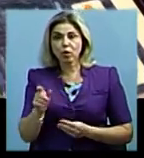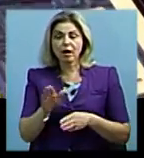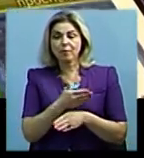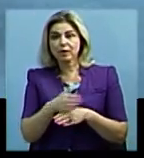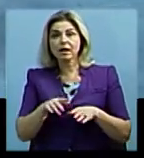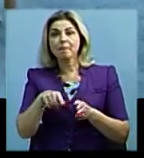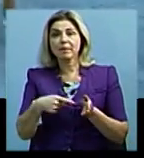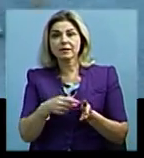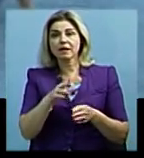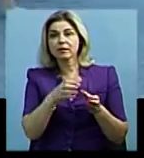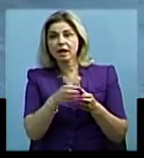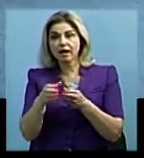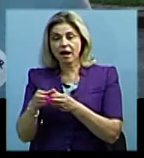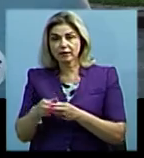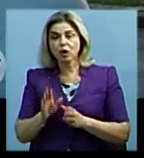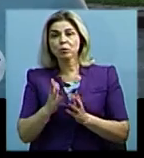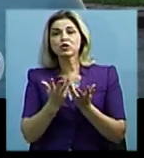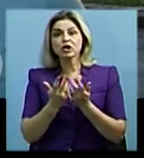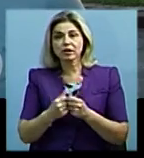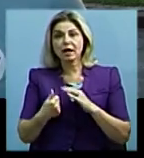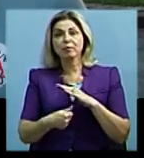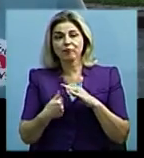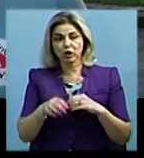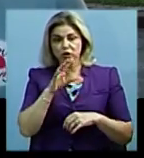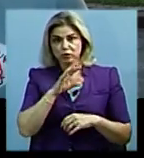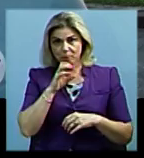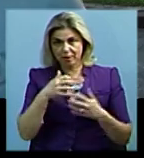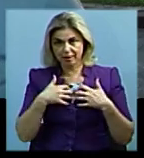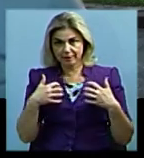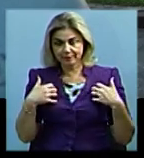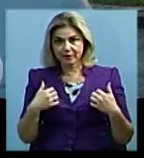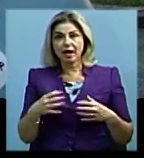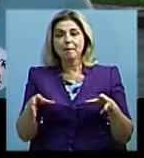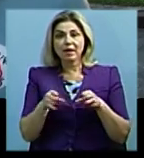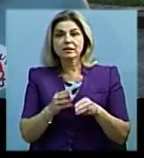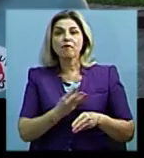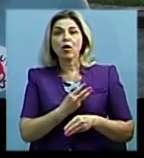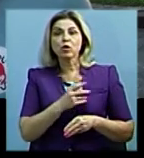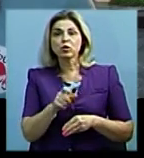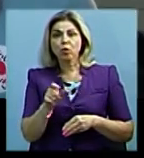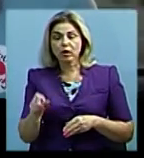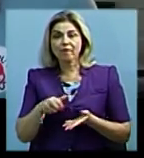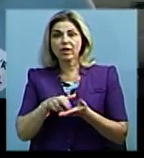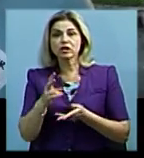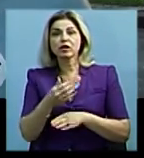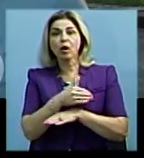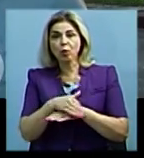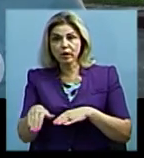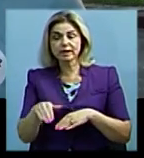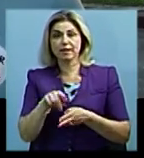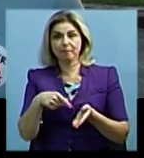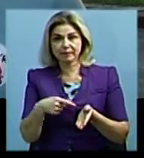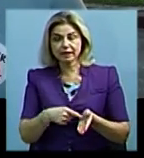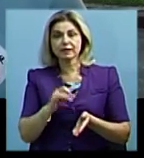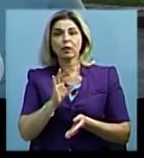ділянки, рахуватимуть безпритульних тварин. Разом з багатьма волонтерами ми вийшли на вулиці міста з 7 до 9 години підрахувати